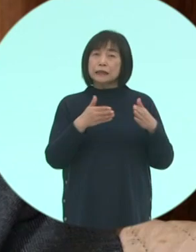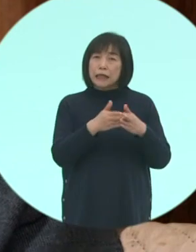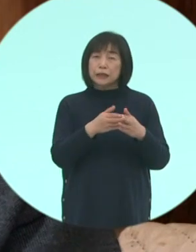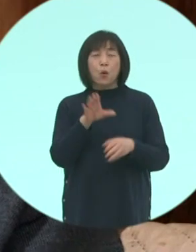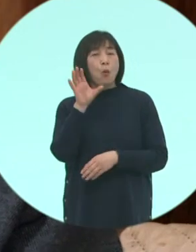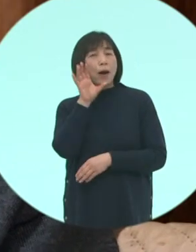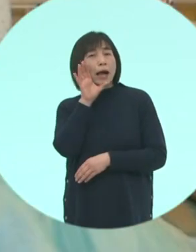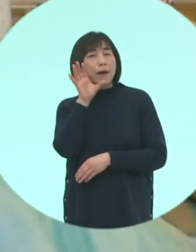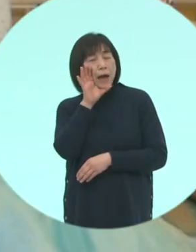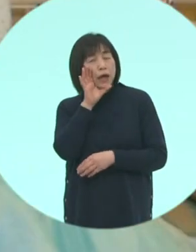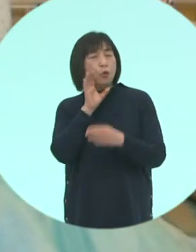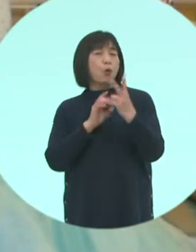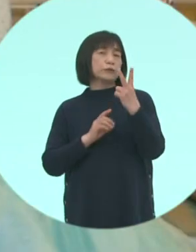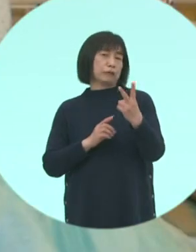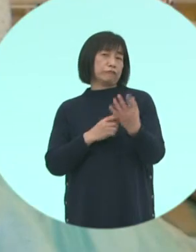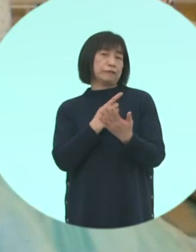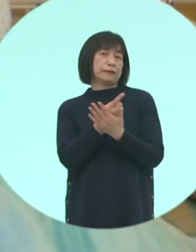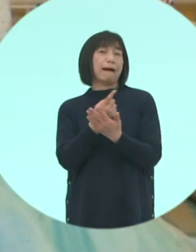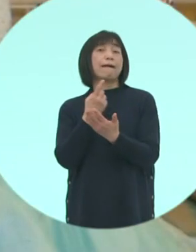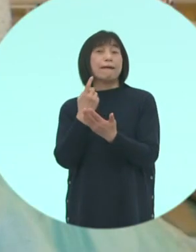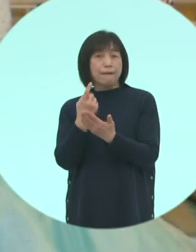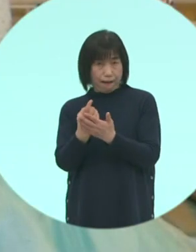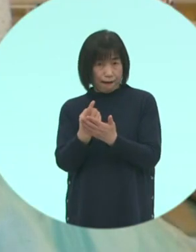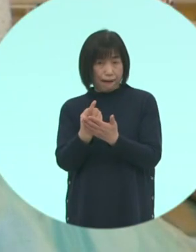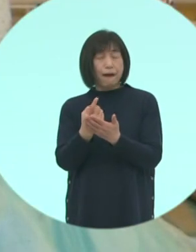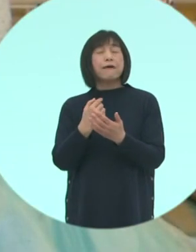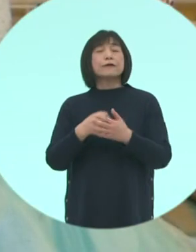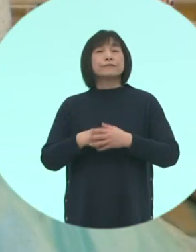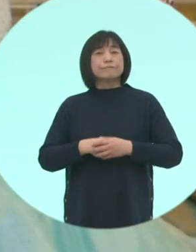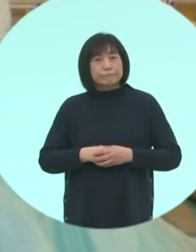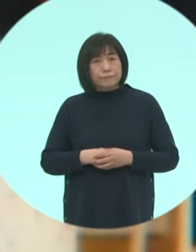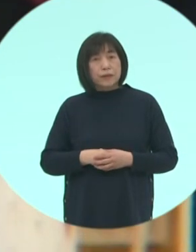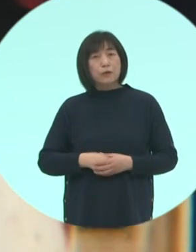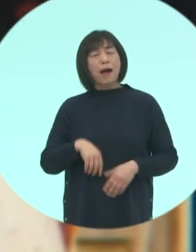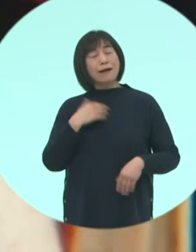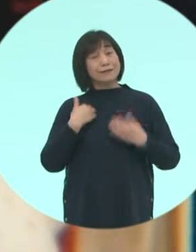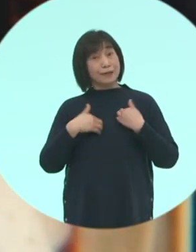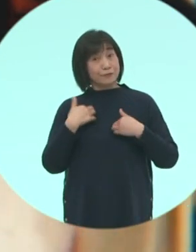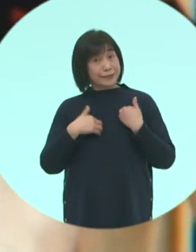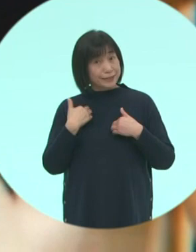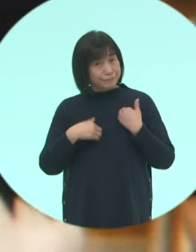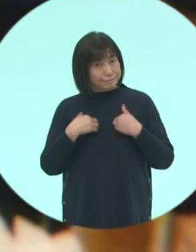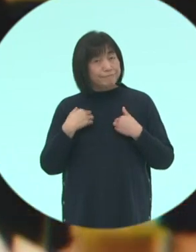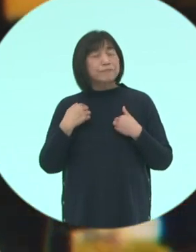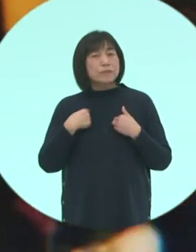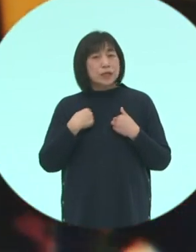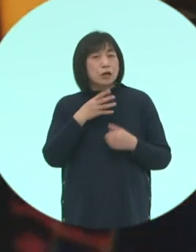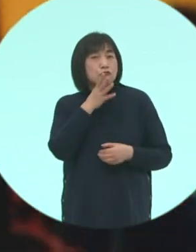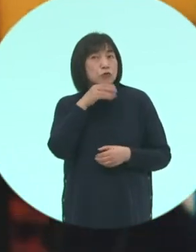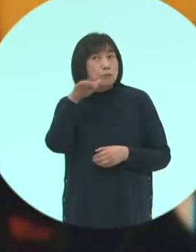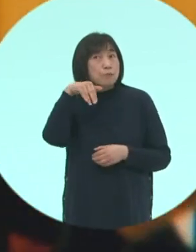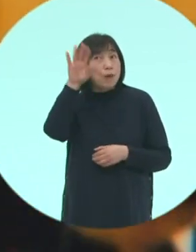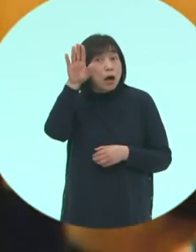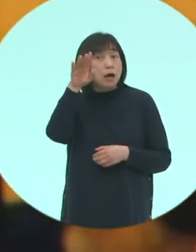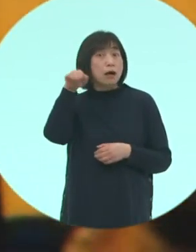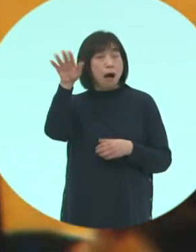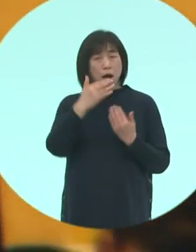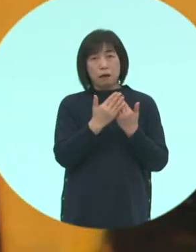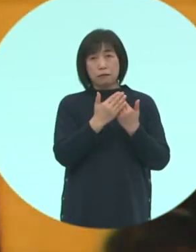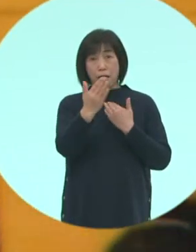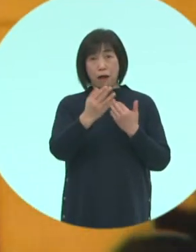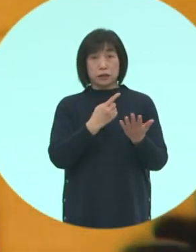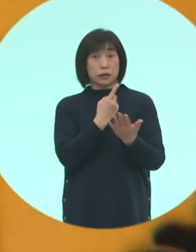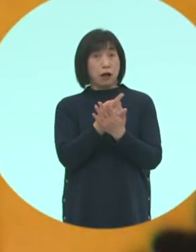2回出ました。すごく正直なところ面白かったですね。自分たち上の人たちがしかもあんなに大きな大